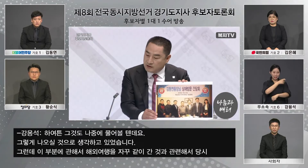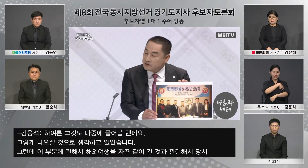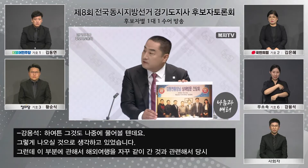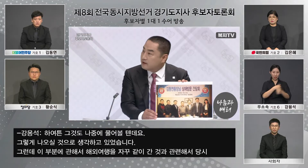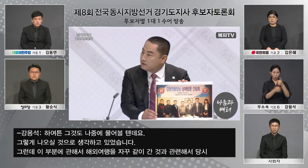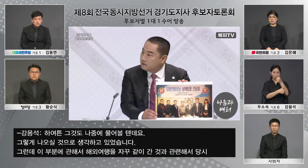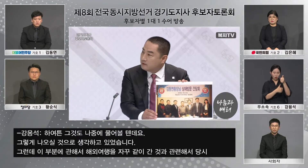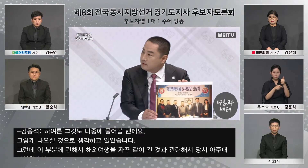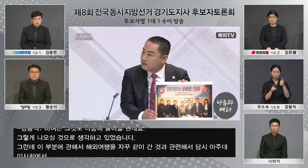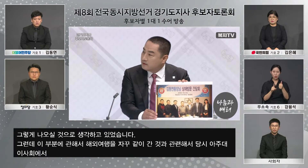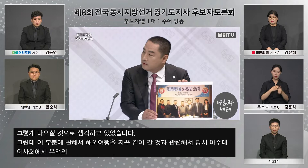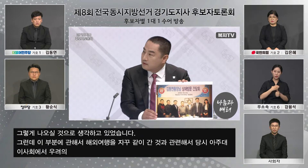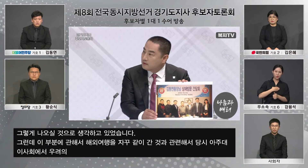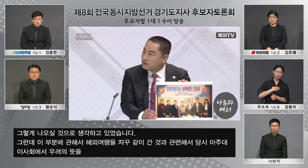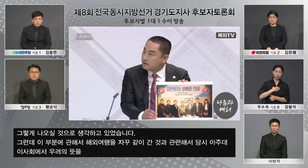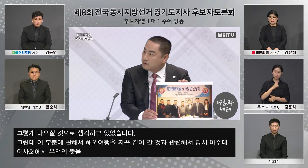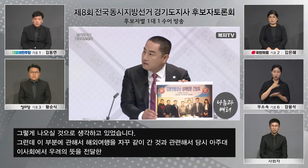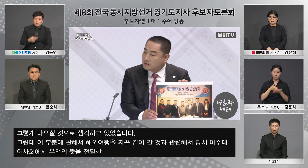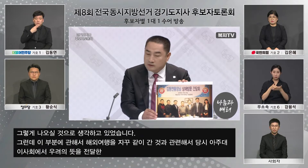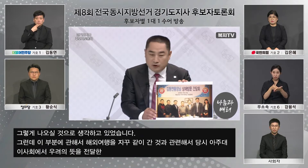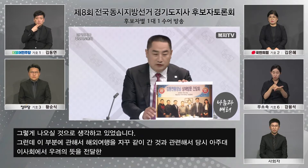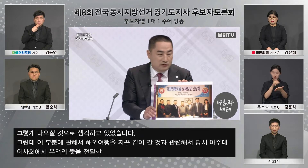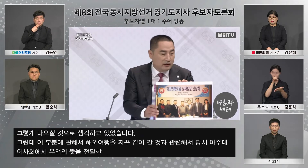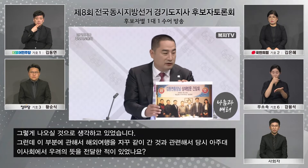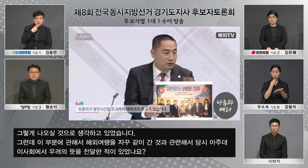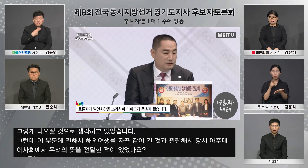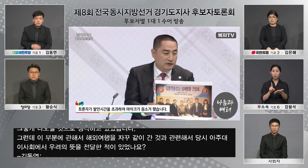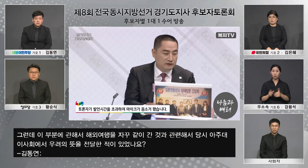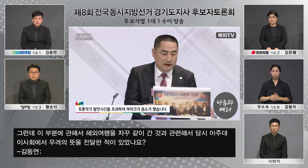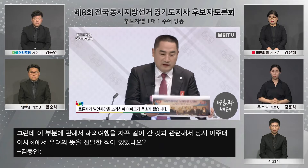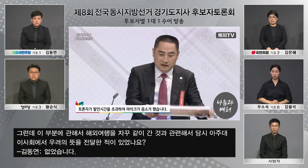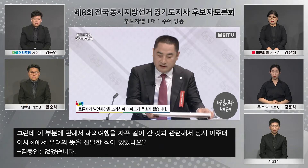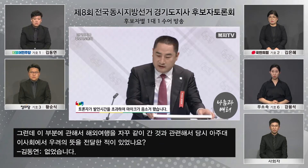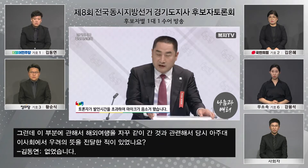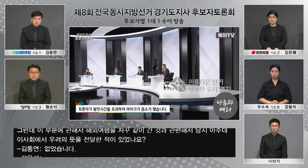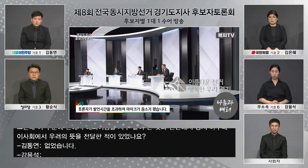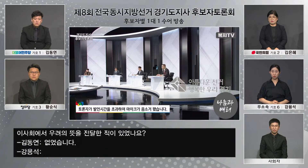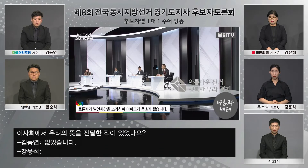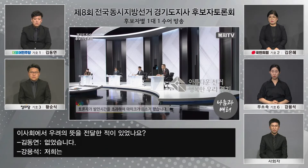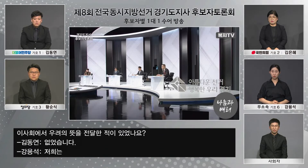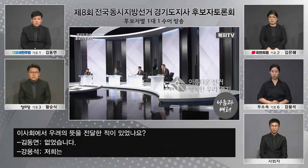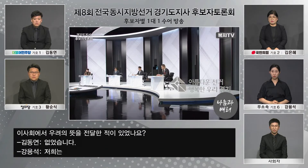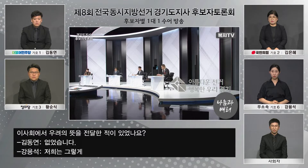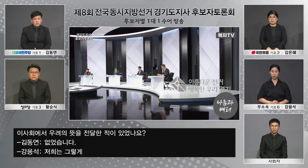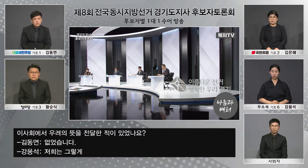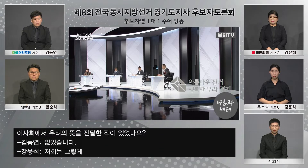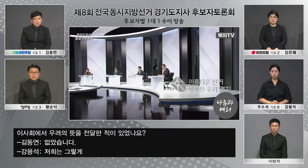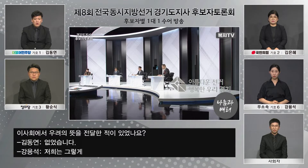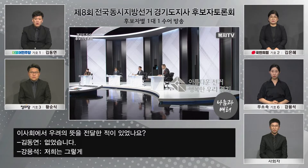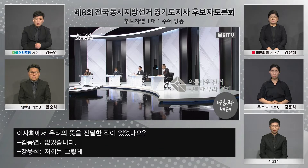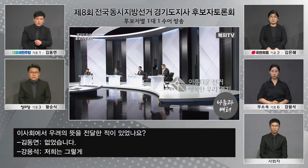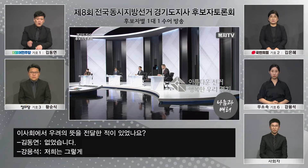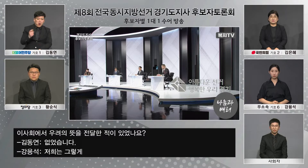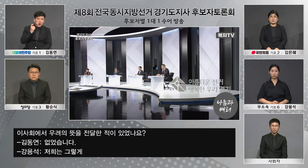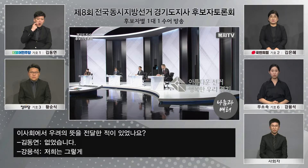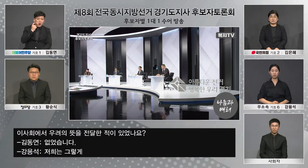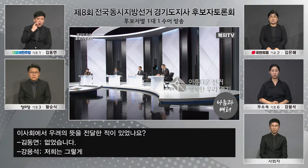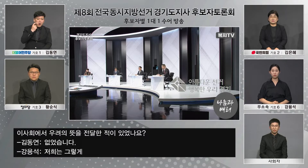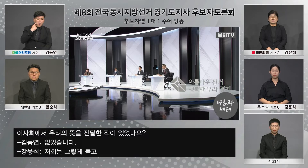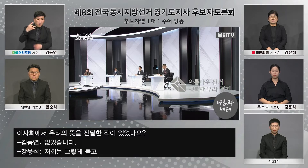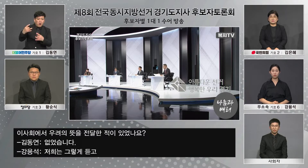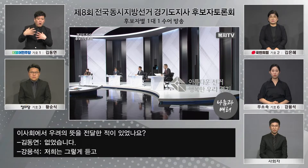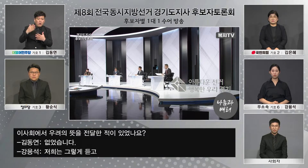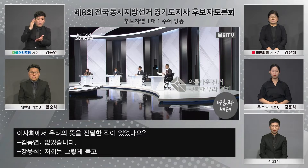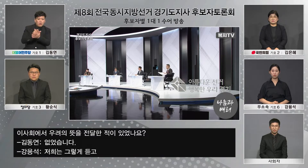전달한 적이 있었나요? 없었습니다. 저희는 그렇게 듣고 있습니다. 예, 어디서 터무니없는 얘기를 하시는지